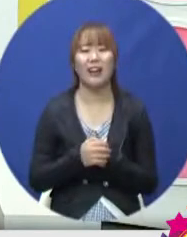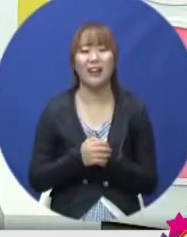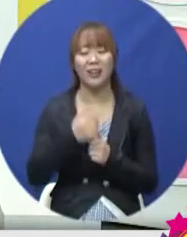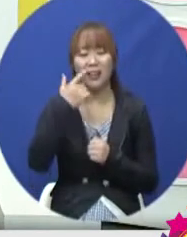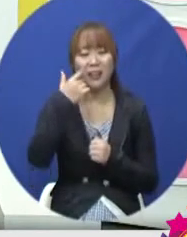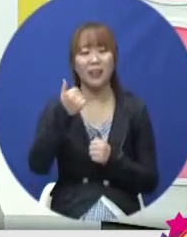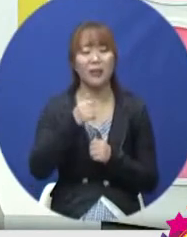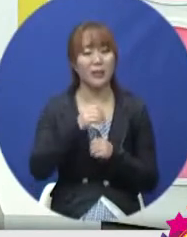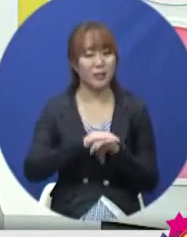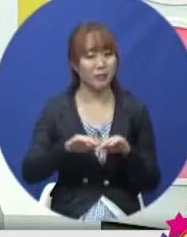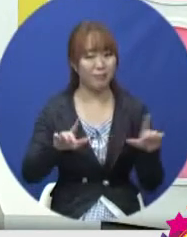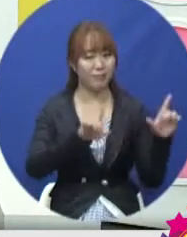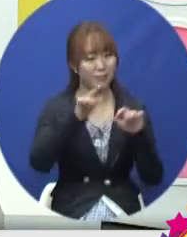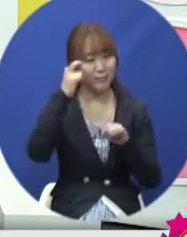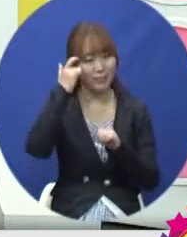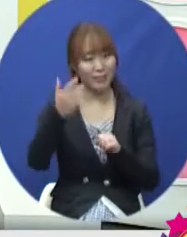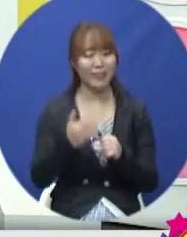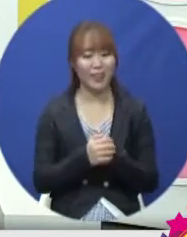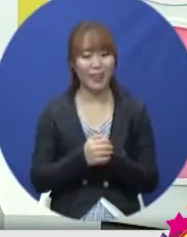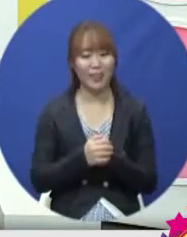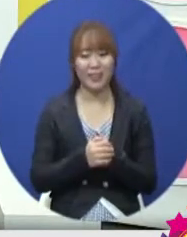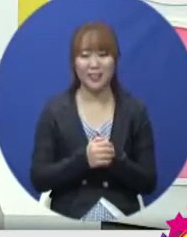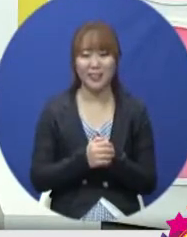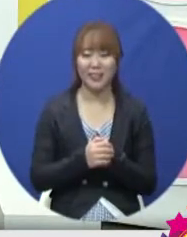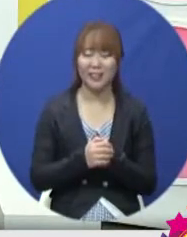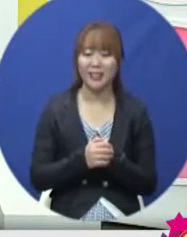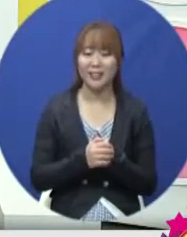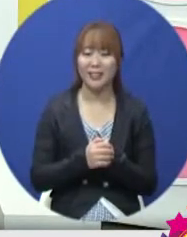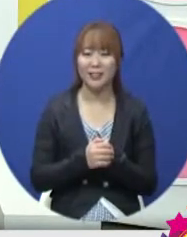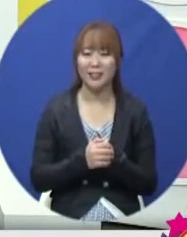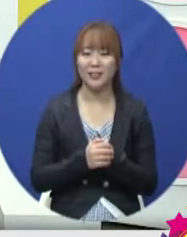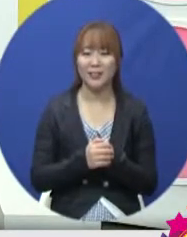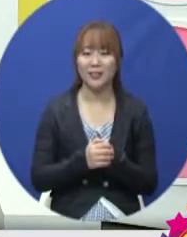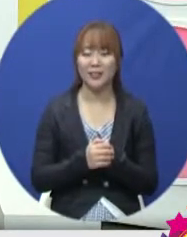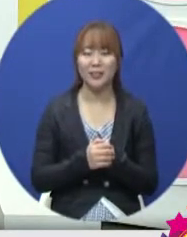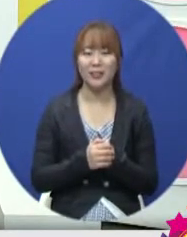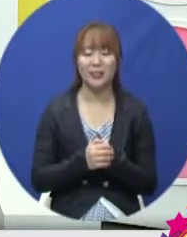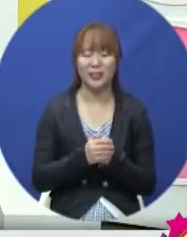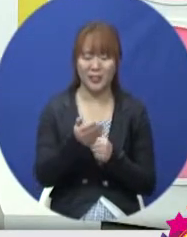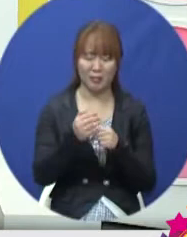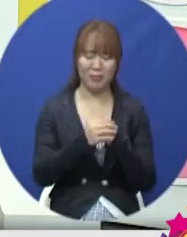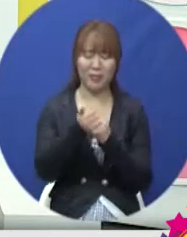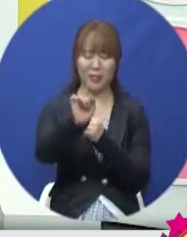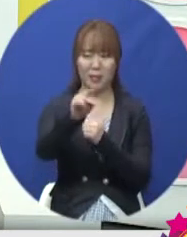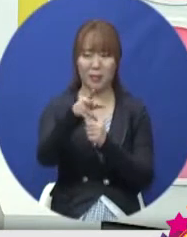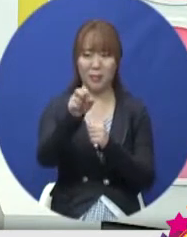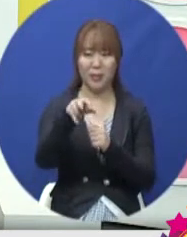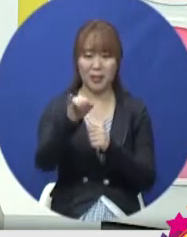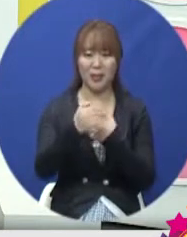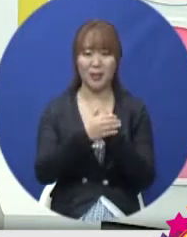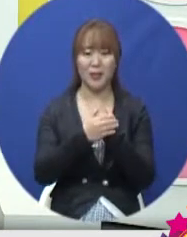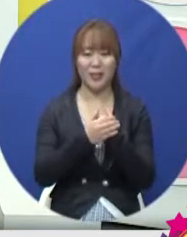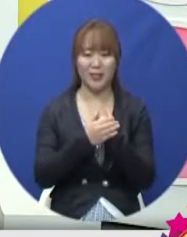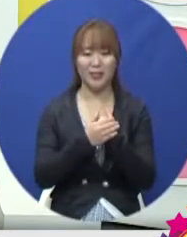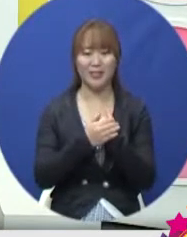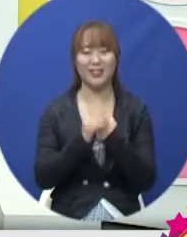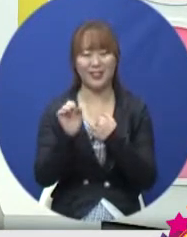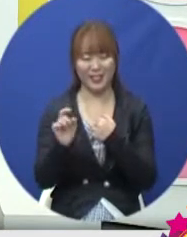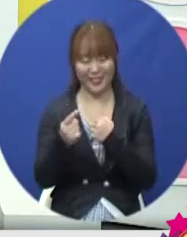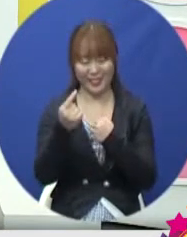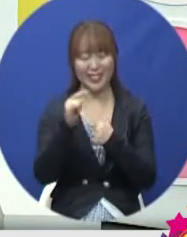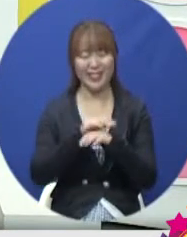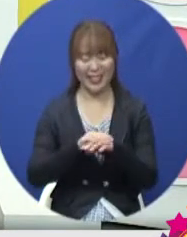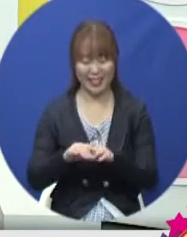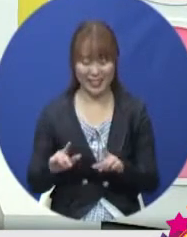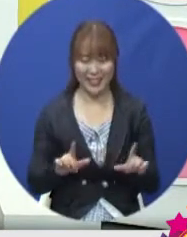네, 아버님 어떻게 지내셨어요? 아, 저기 하명진 씨가 막 저기 도와주는 놈이 잘 지냈어요.